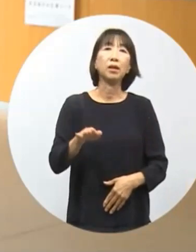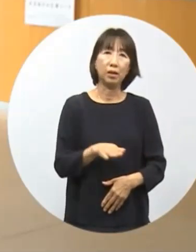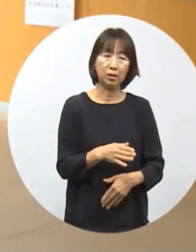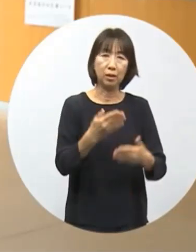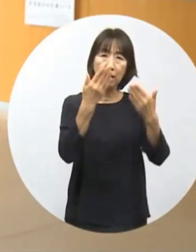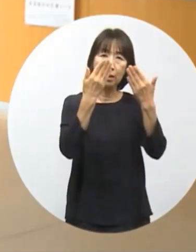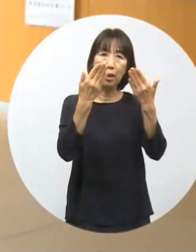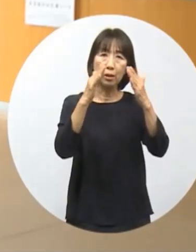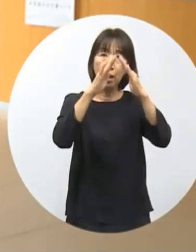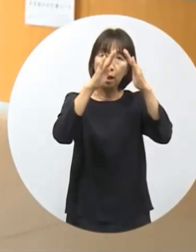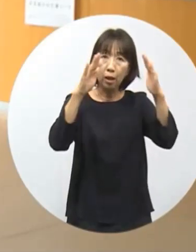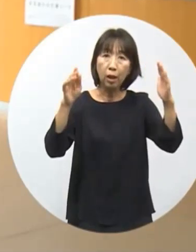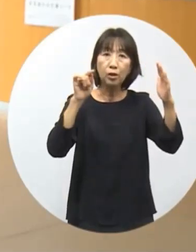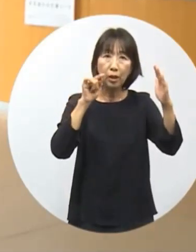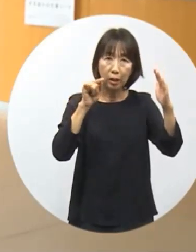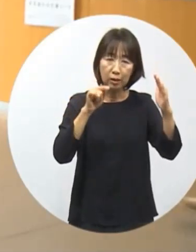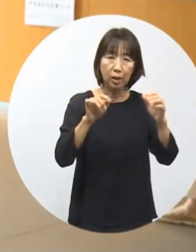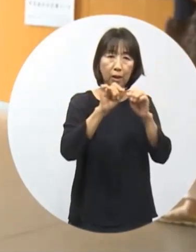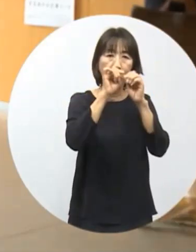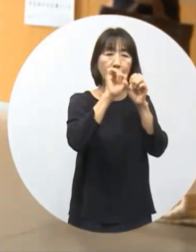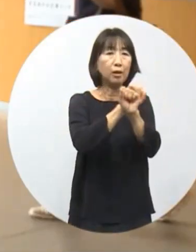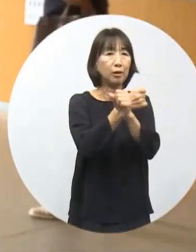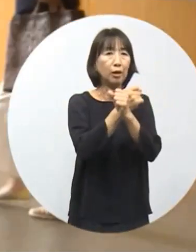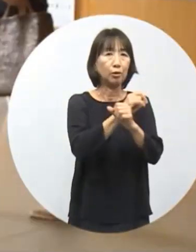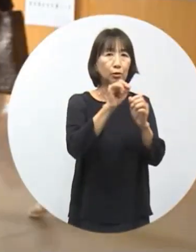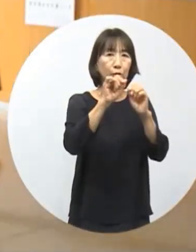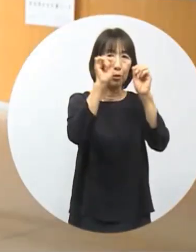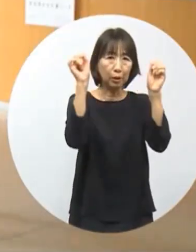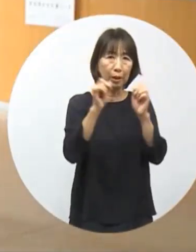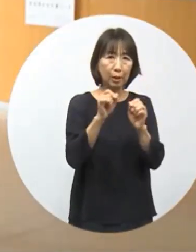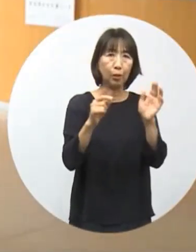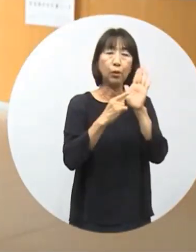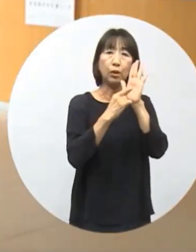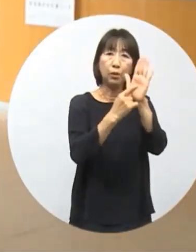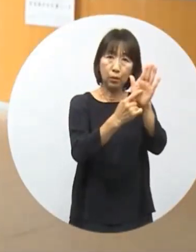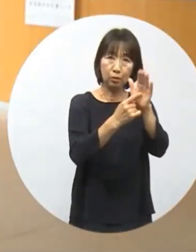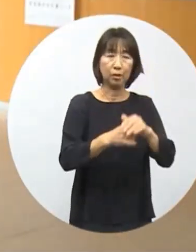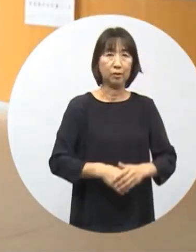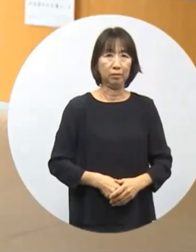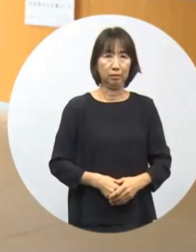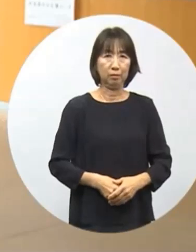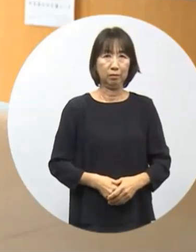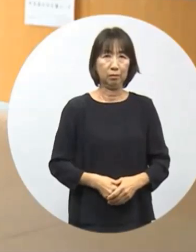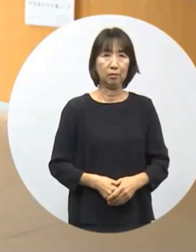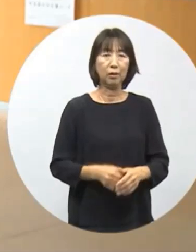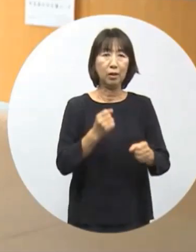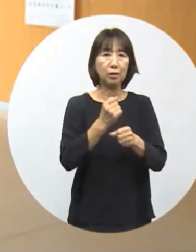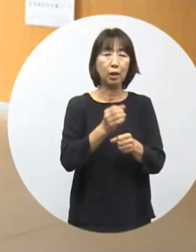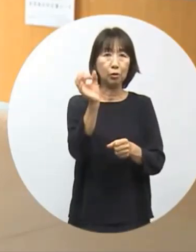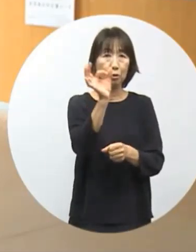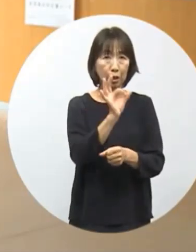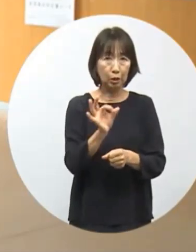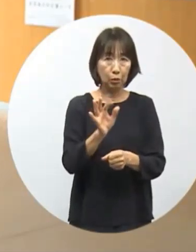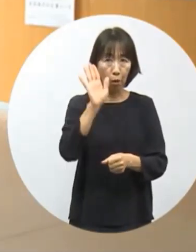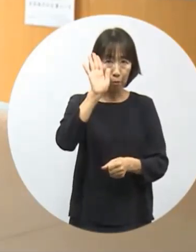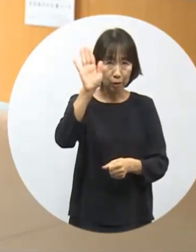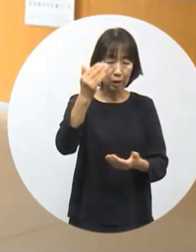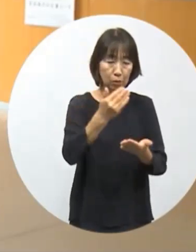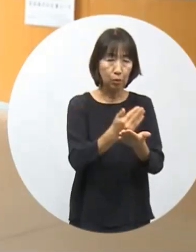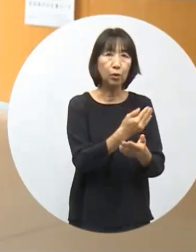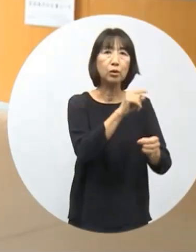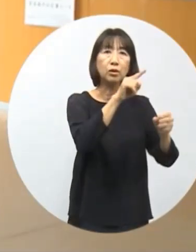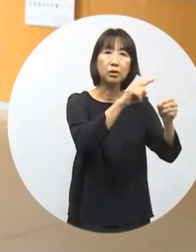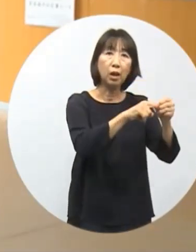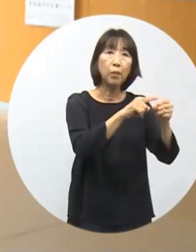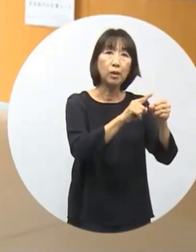覧会としてその研究成果を披露いたします。そしてあと作品を未来に残すために保